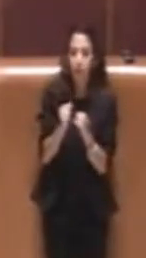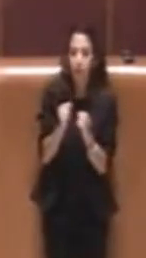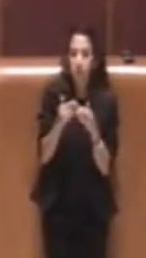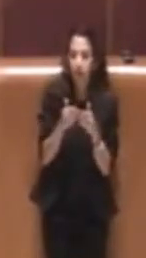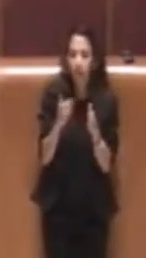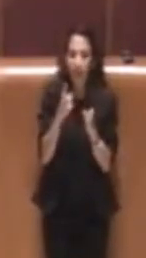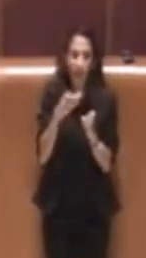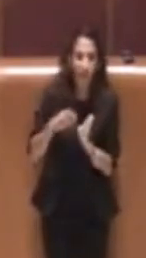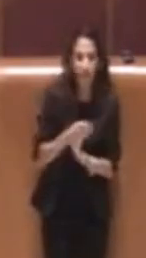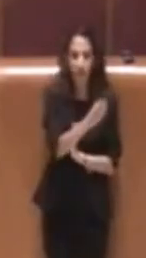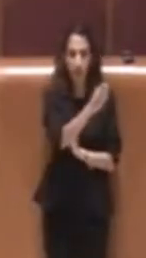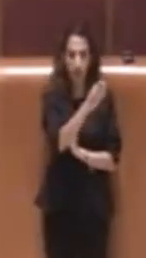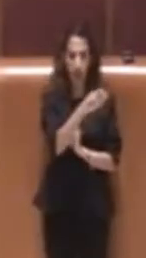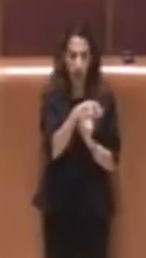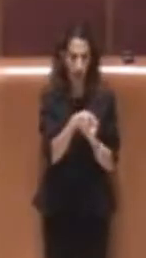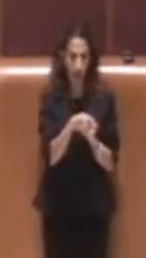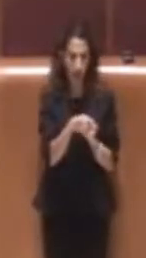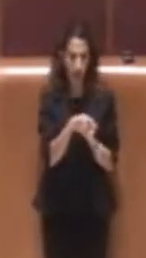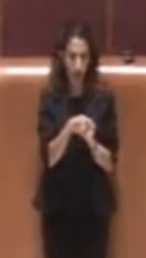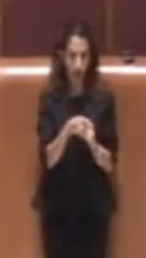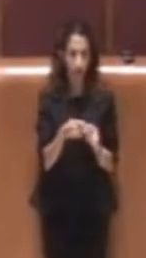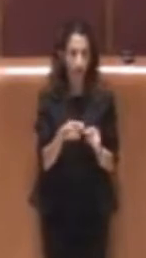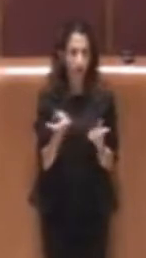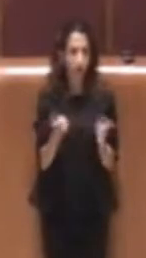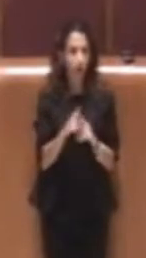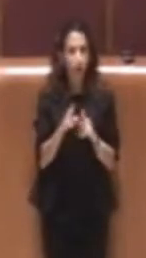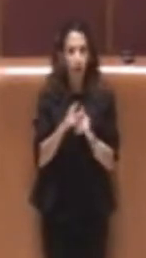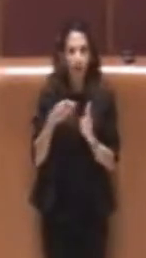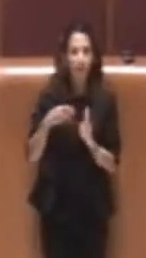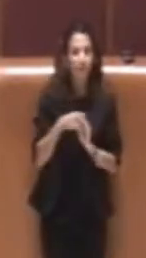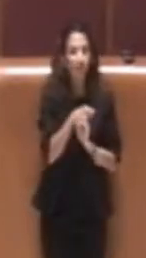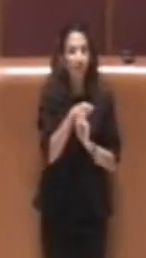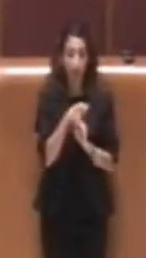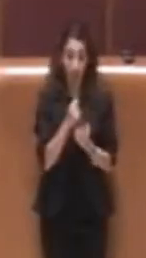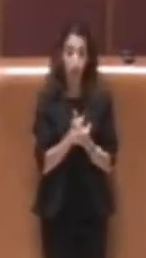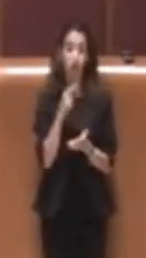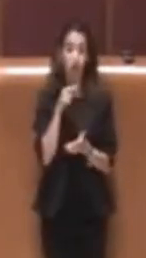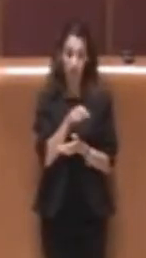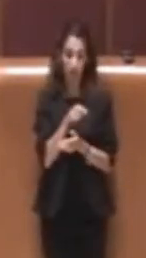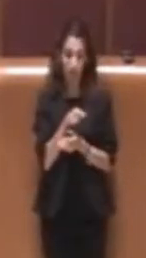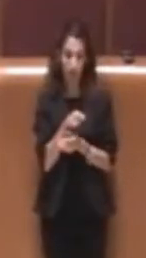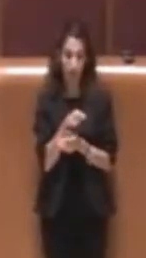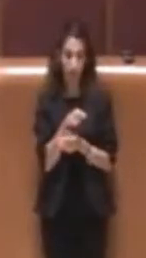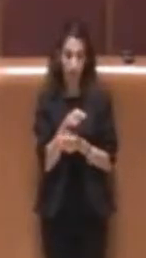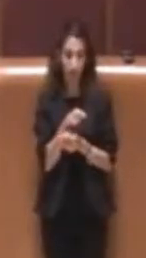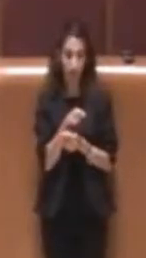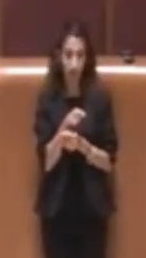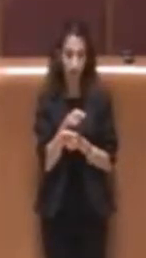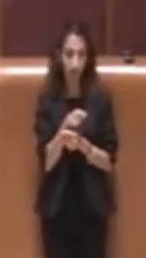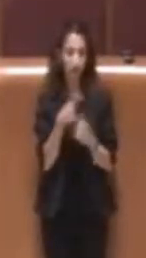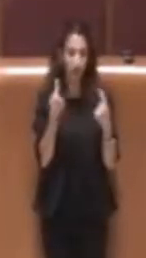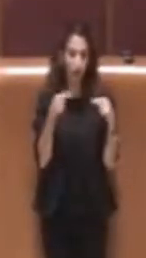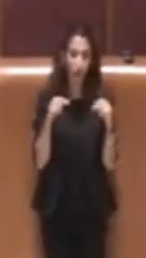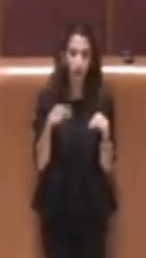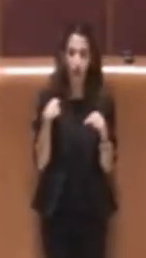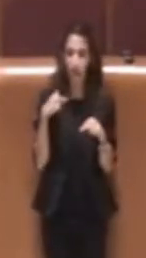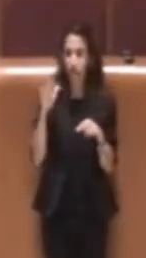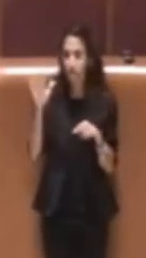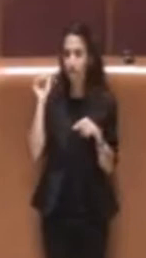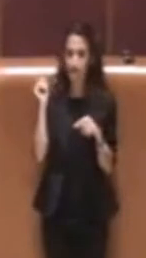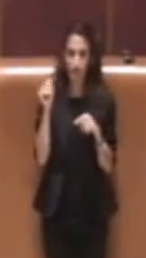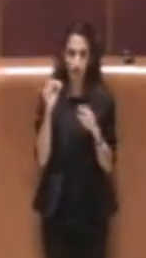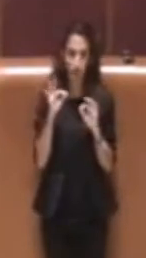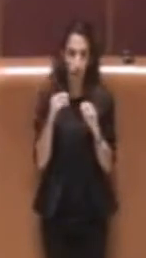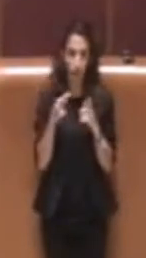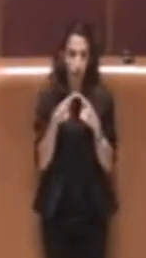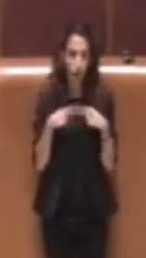via, perdonatemi il parallelo, una via importante, ed è per questo che ho richiesto il Consiglio straordinario di